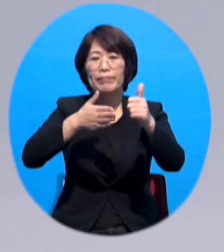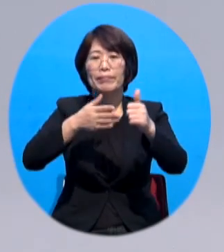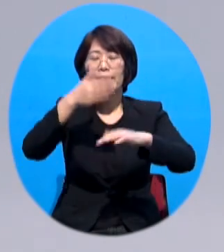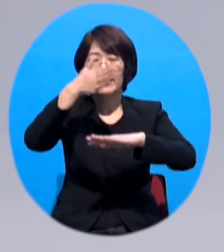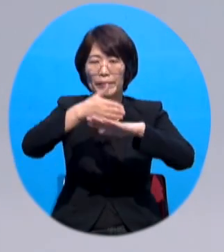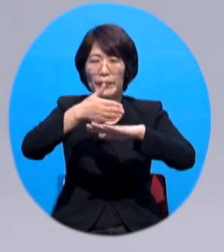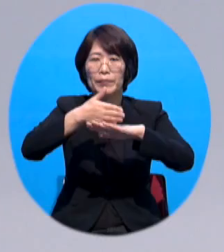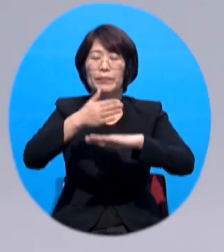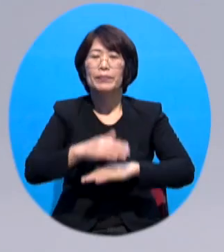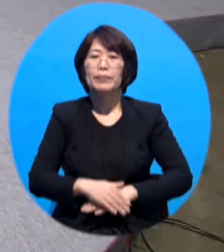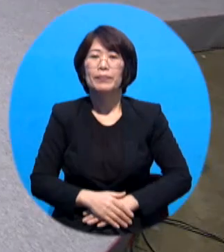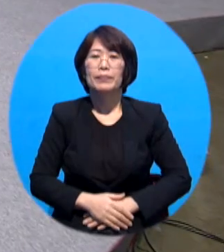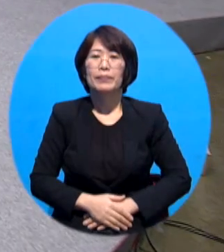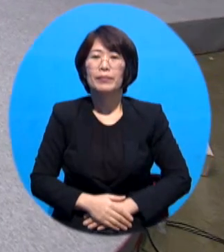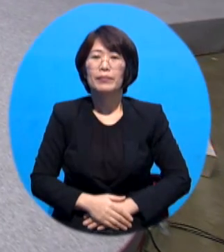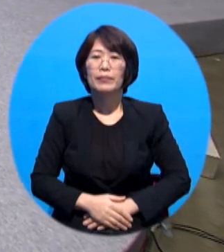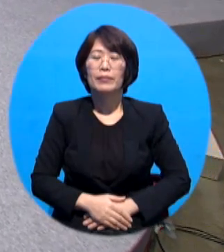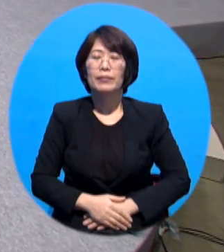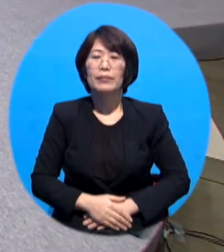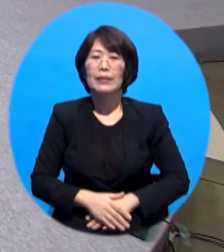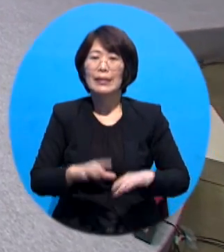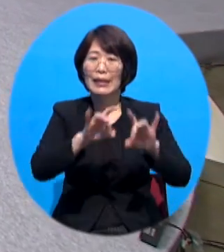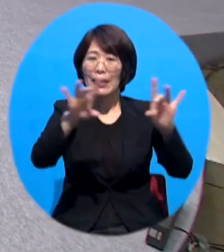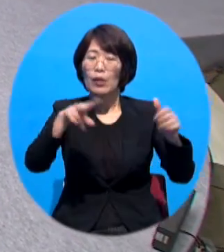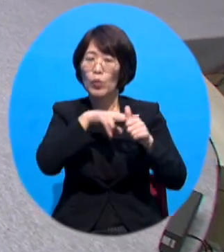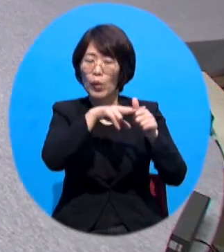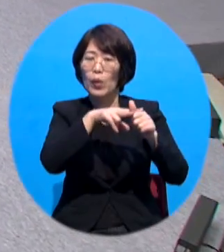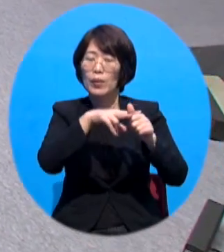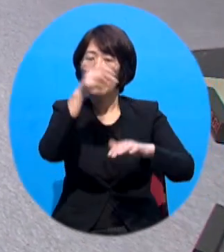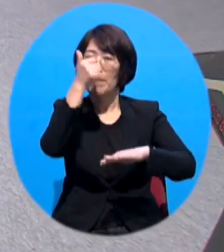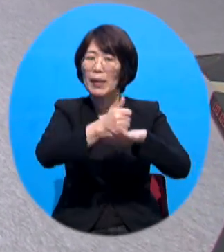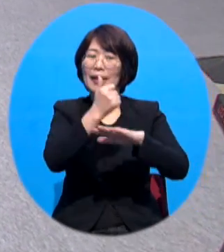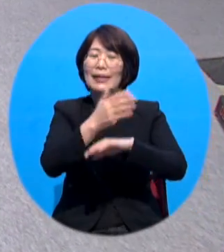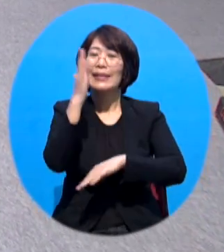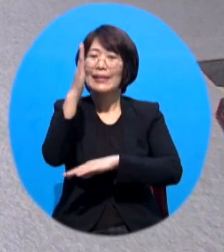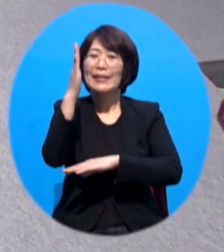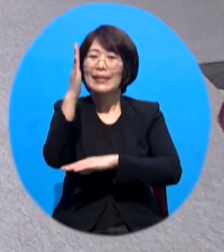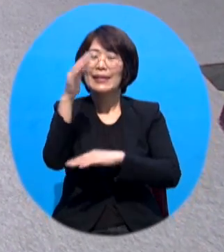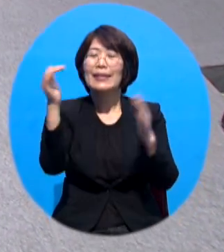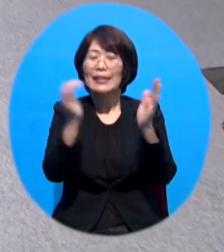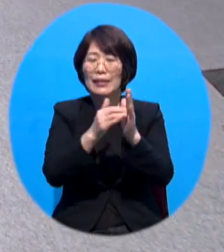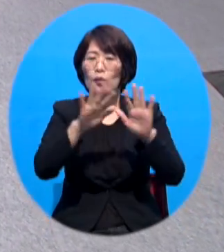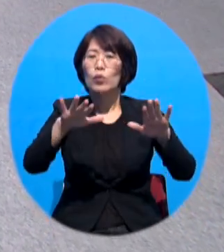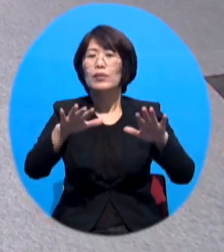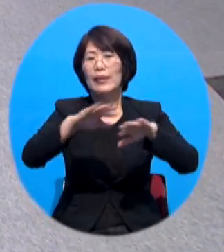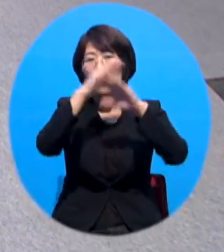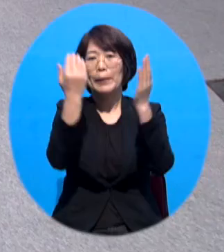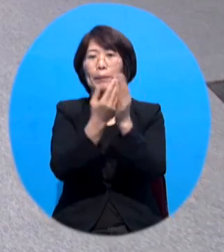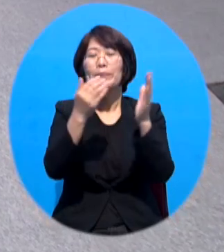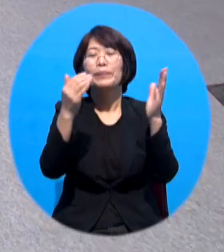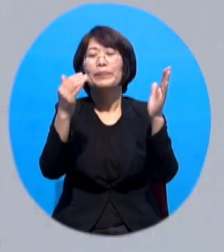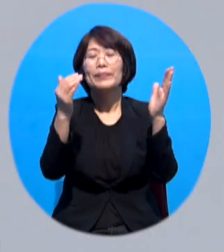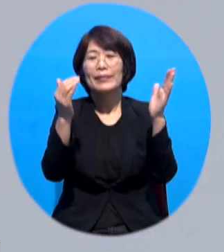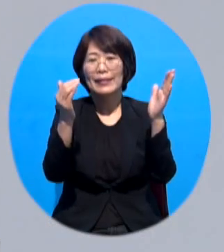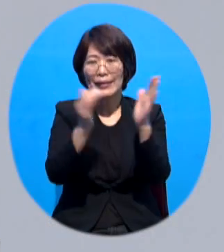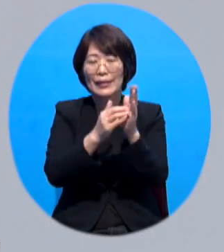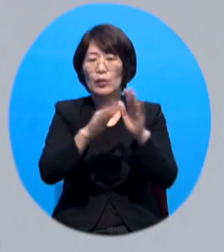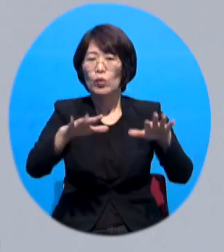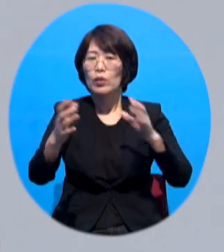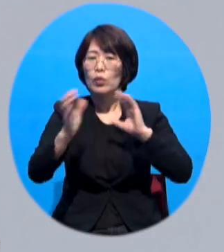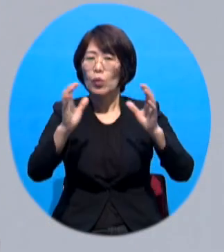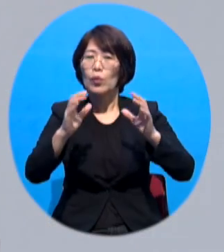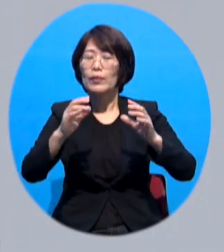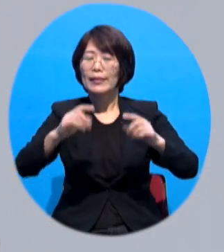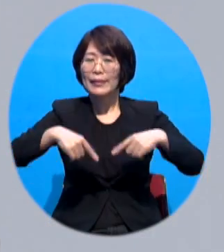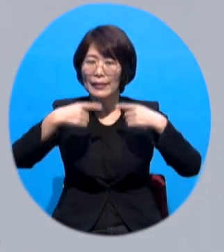감사합니다 4 각 후보들의 마무리 발언을 끝으로 오늘 토론이 마무리 되가고 있습니다 오늘 토론회